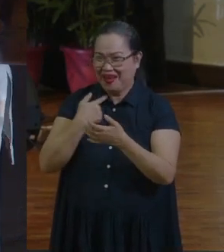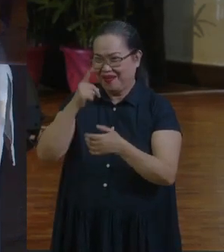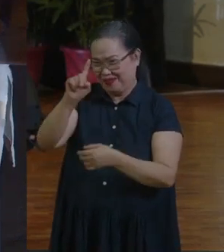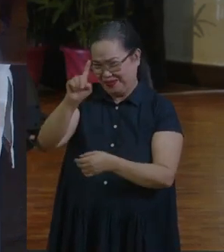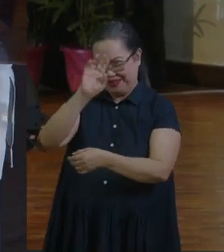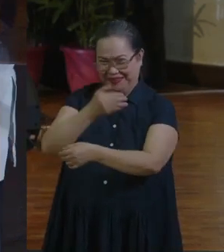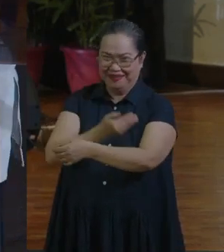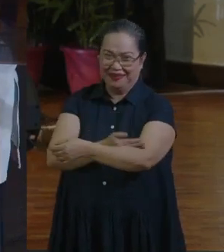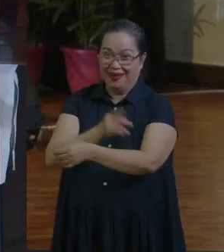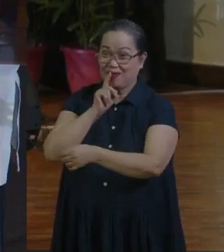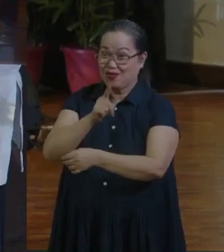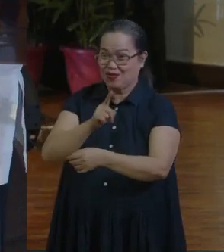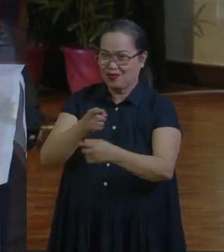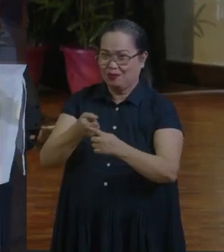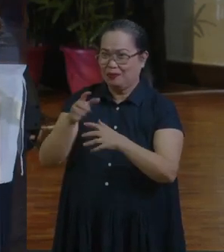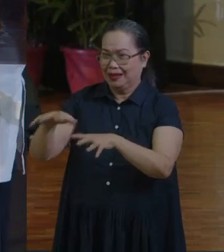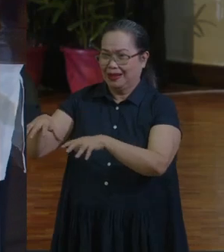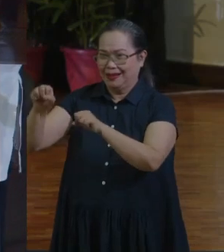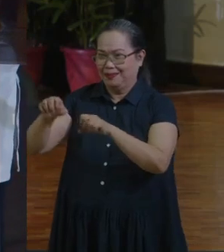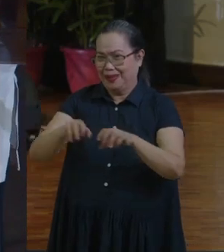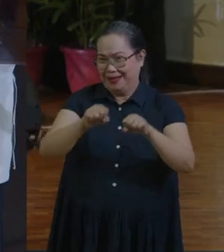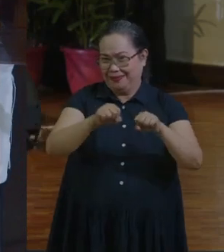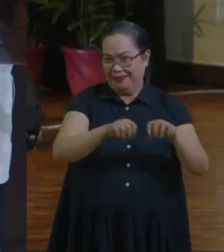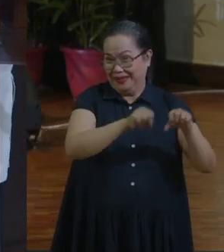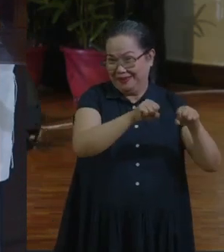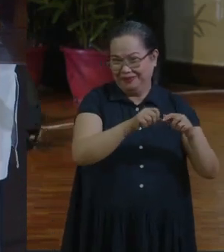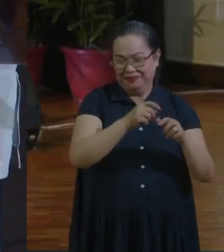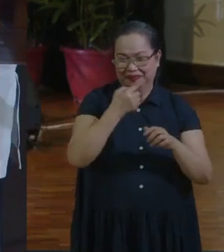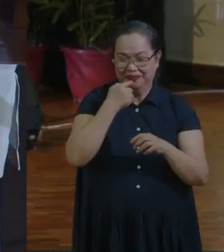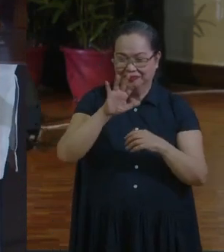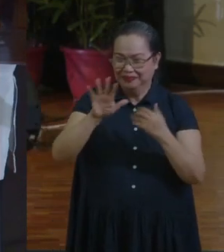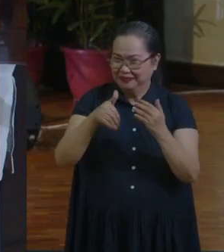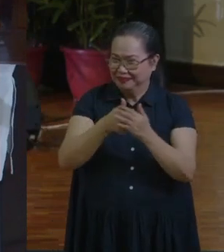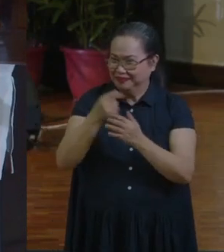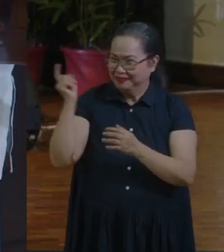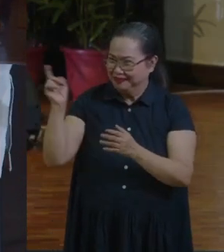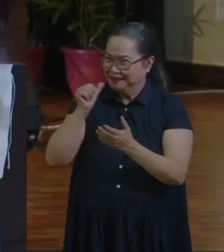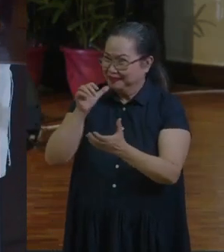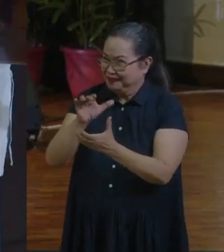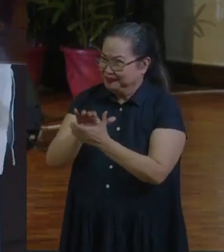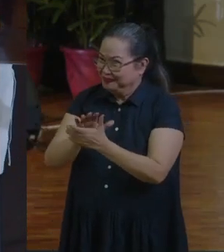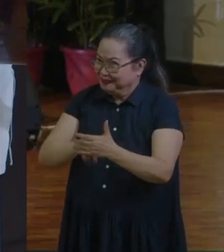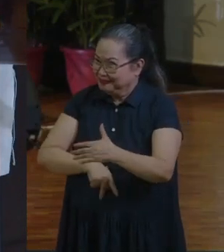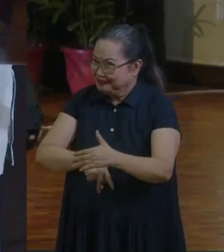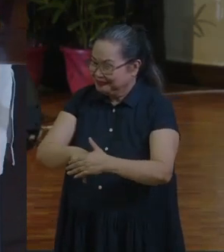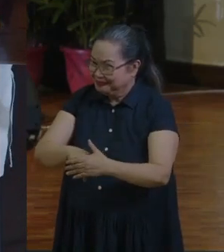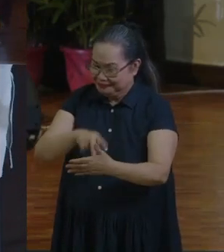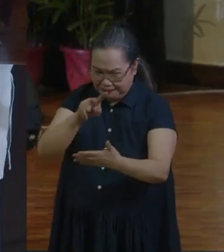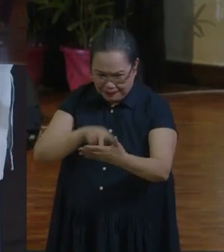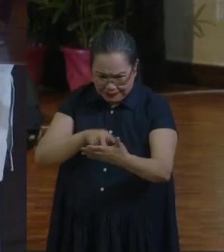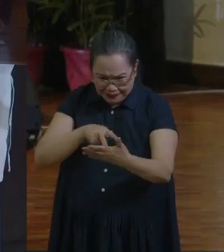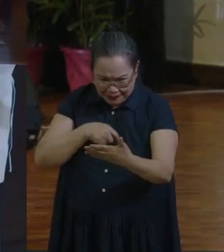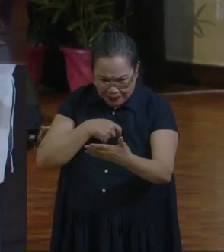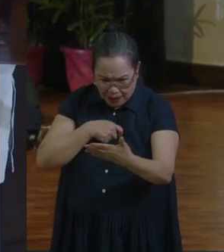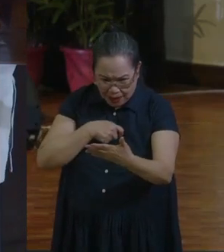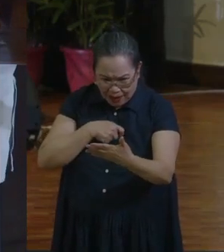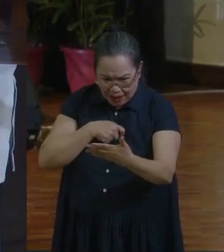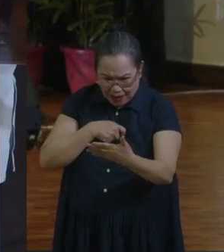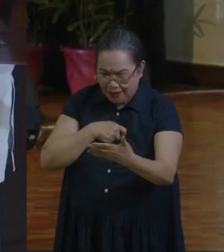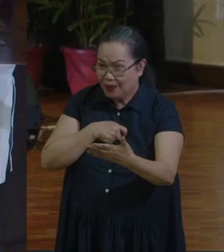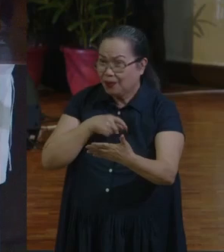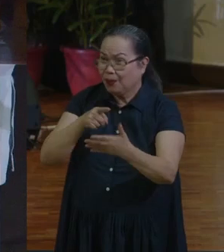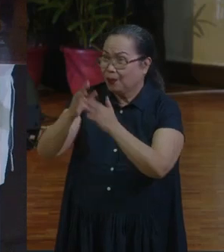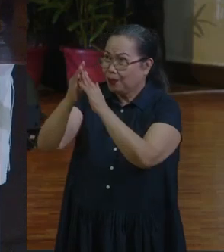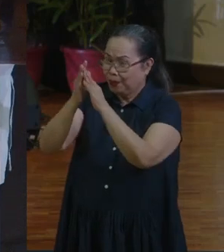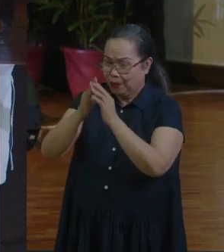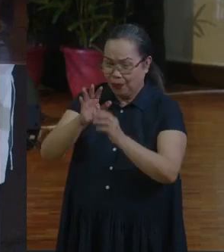kami ng doktor, hindi kami pwede magkaanak. Pero ito, nabuntis ang aking misis. Tapos binabasa ko sa aking quiet time,